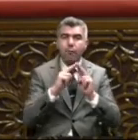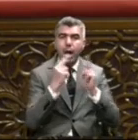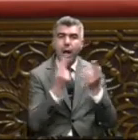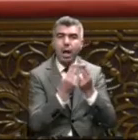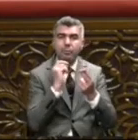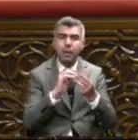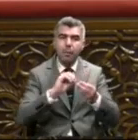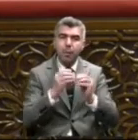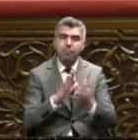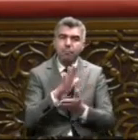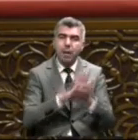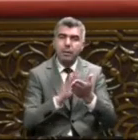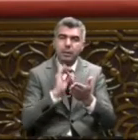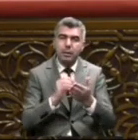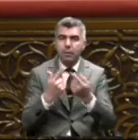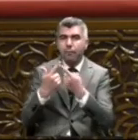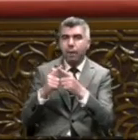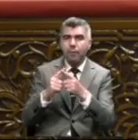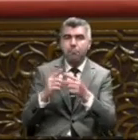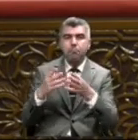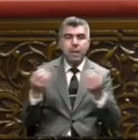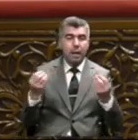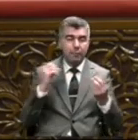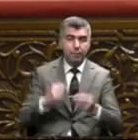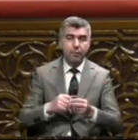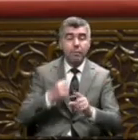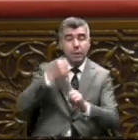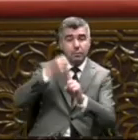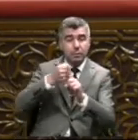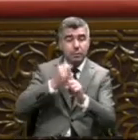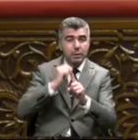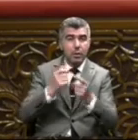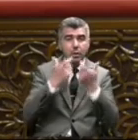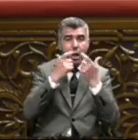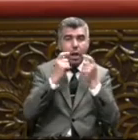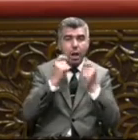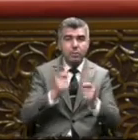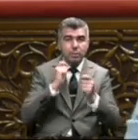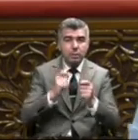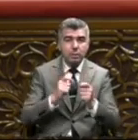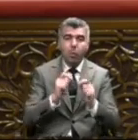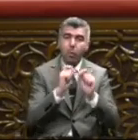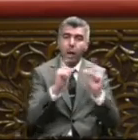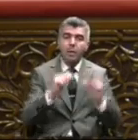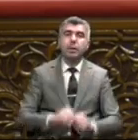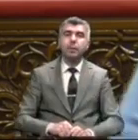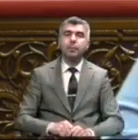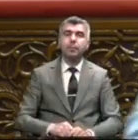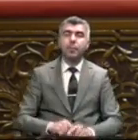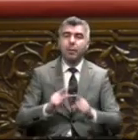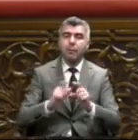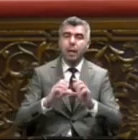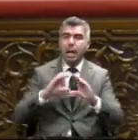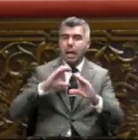وتتميز بالله يقين على العديد من المستويات وهي مجهودات تظهر بوضوح سواء من خلال مؤسسه